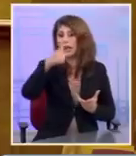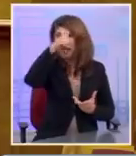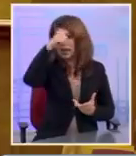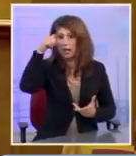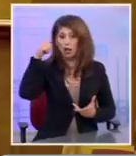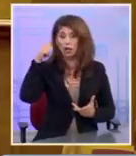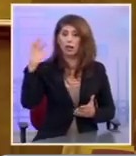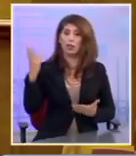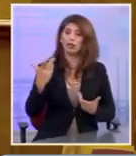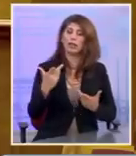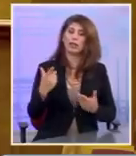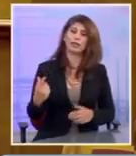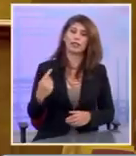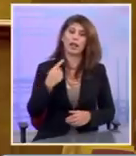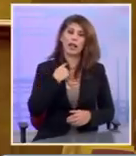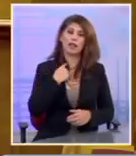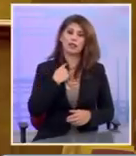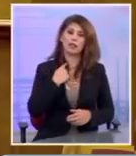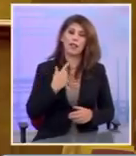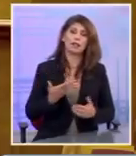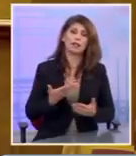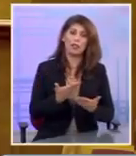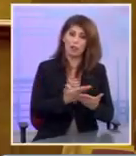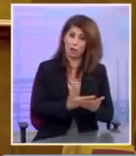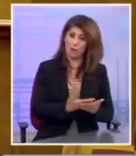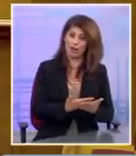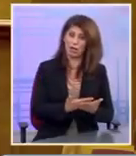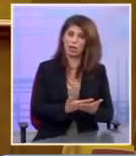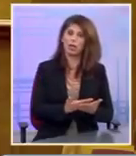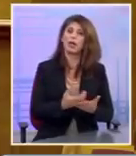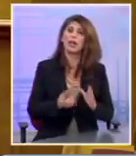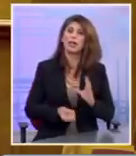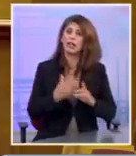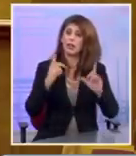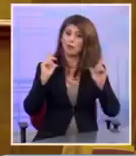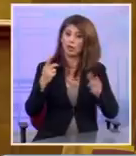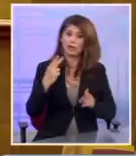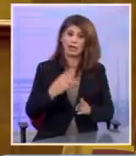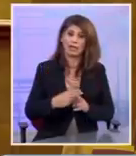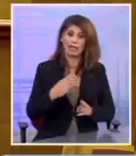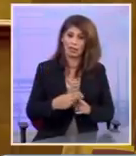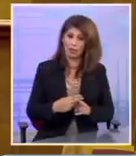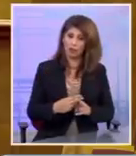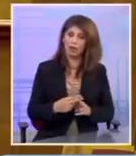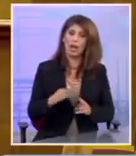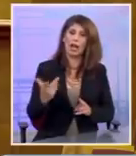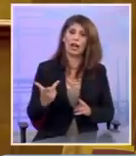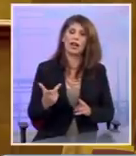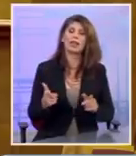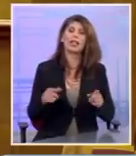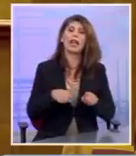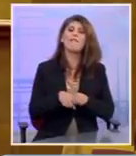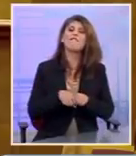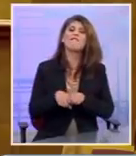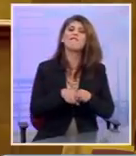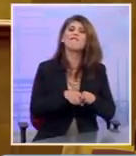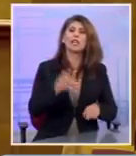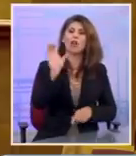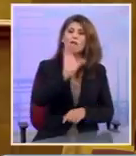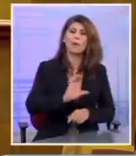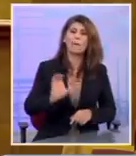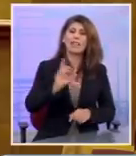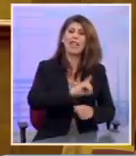όταν είχατε χάσει τη δεδηλωμένη, η Νέα Δημοκρατία κυρίως, αλλά και οι φιλοευρωπαϊκές δυνάμεις της